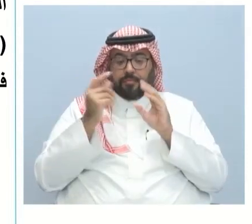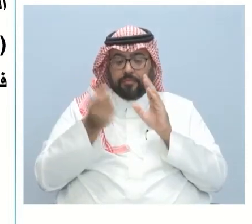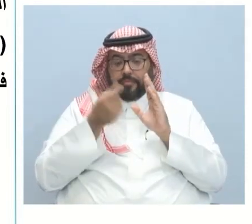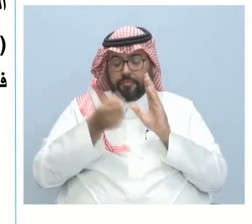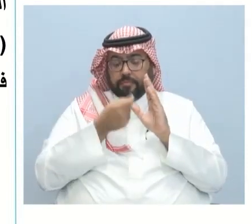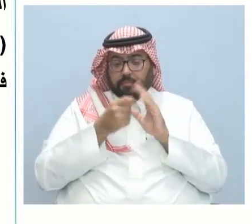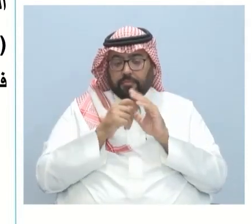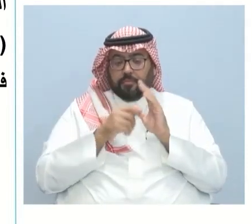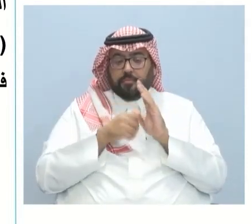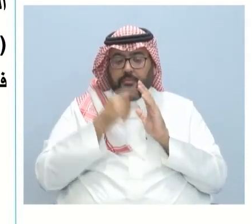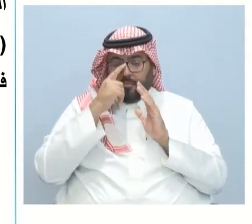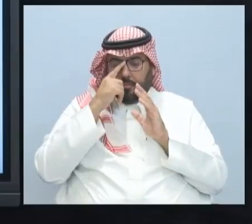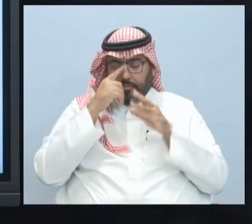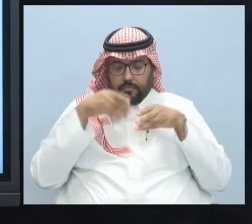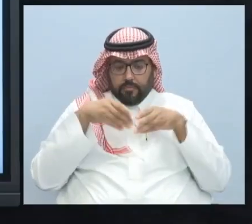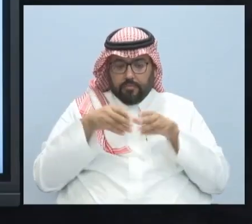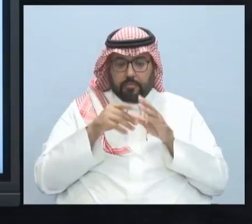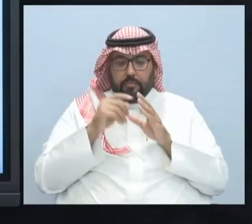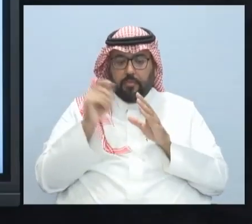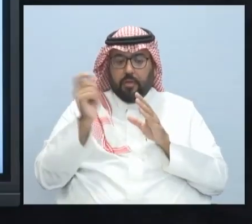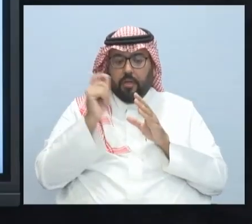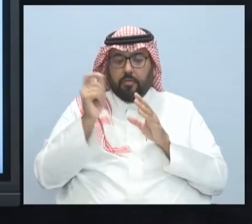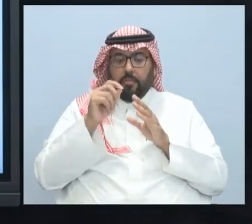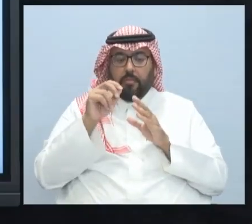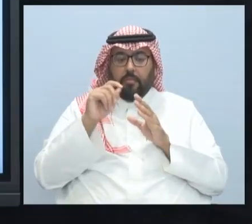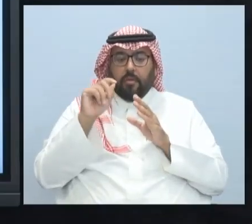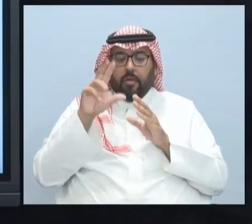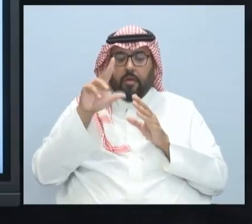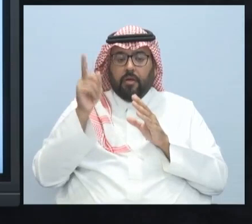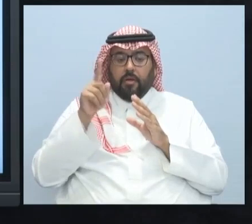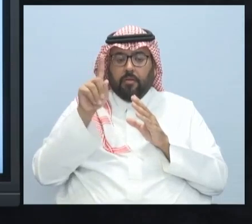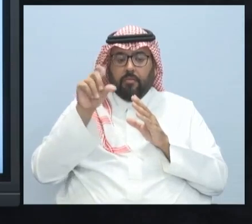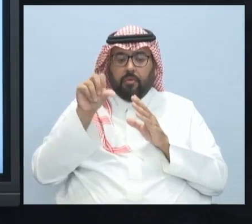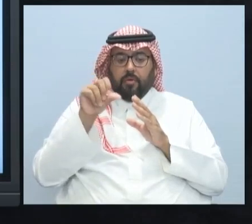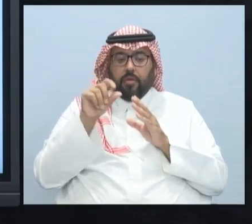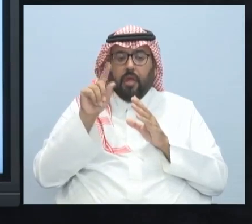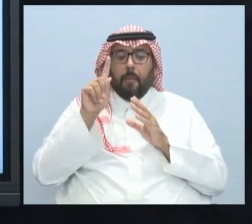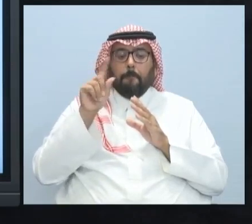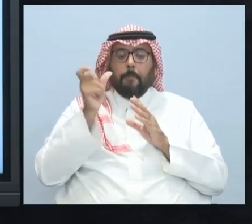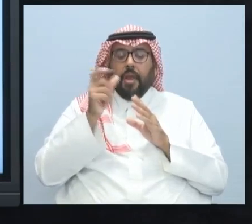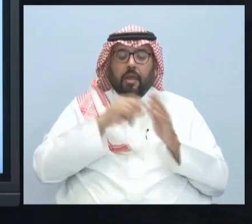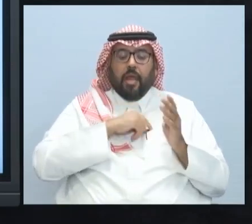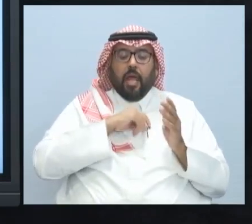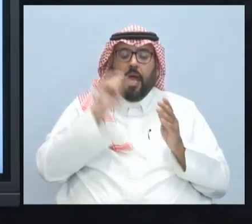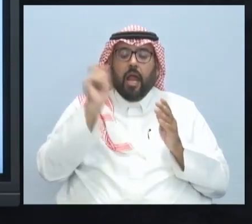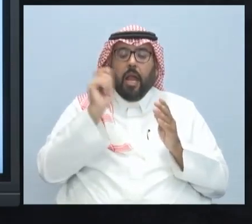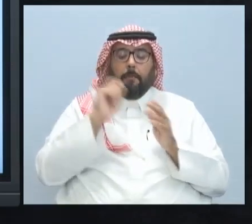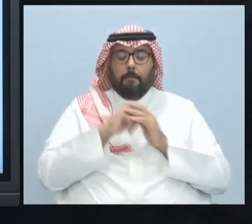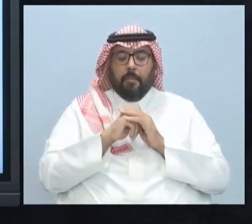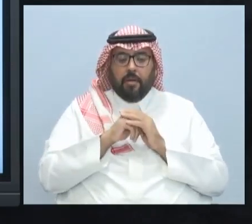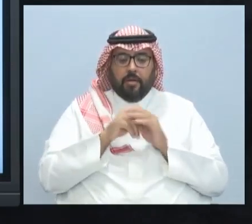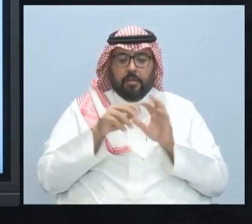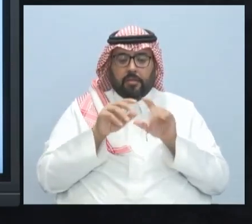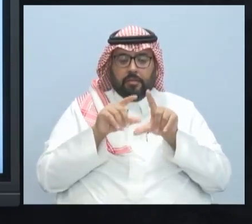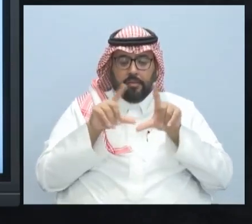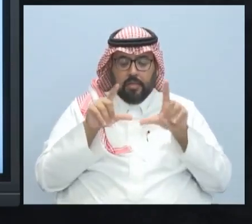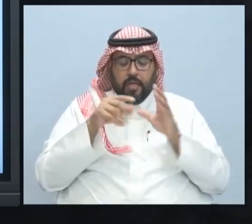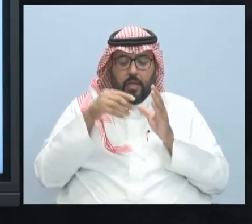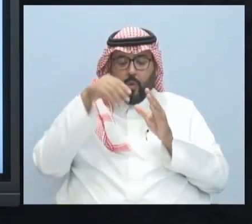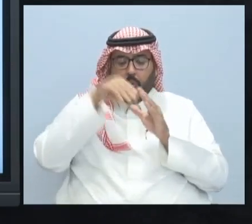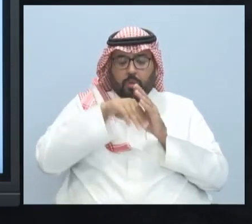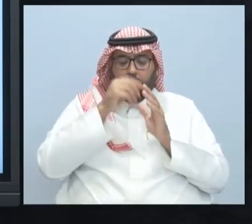الروبوت يمكنك استخدام قلم الروبوت رو يوجد هذا القلم في وسط الروبوت